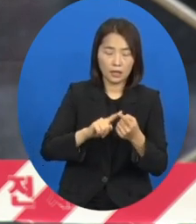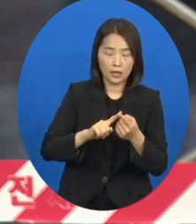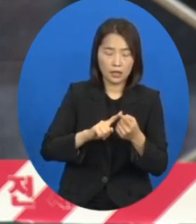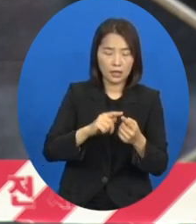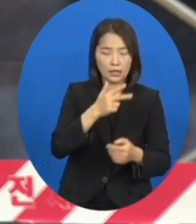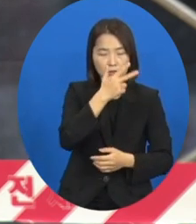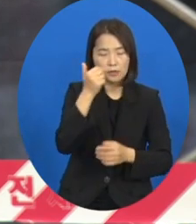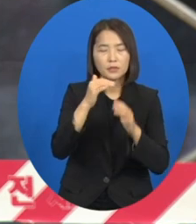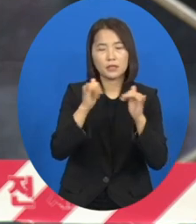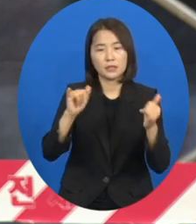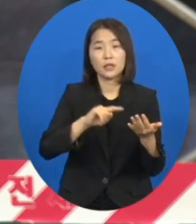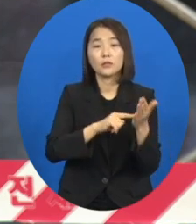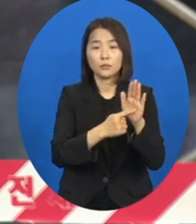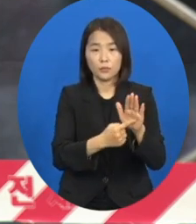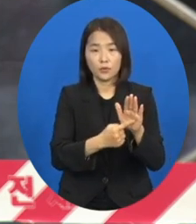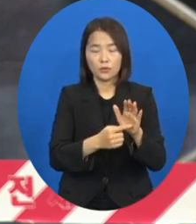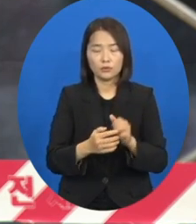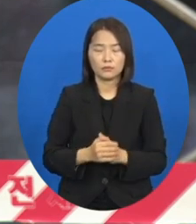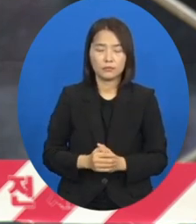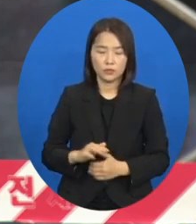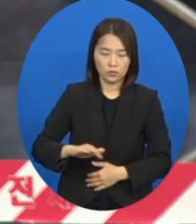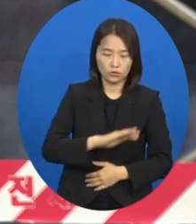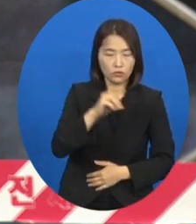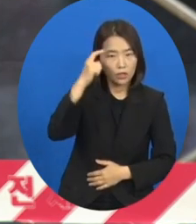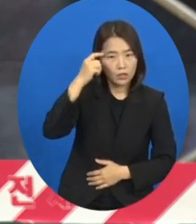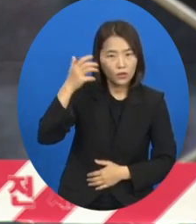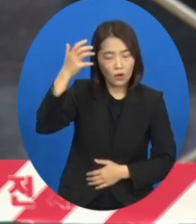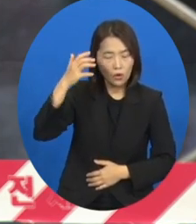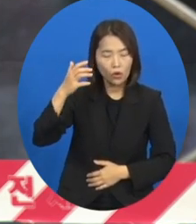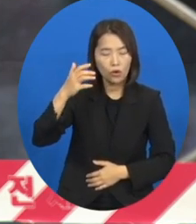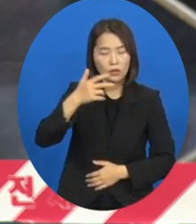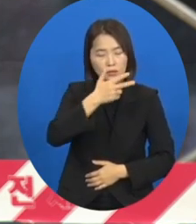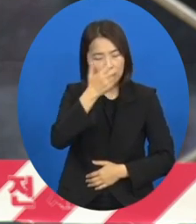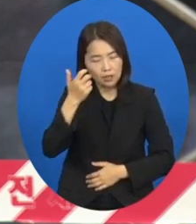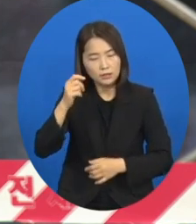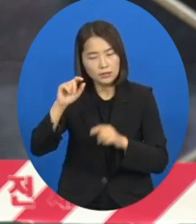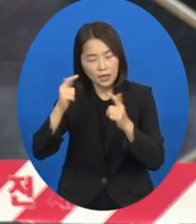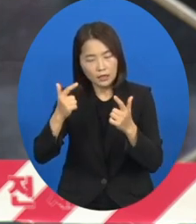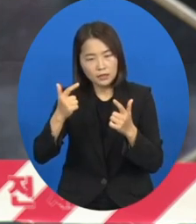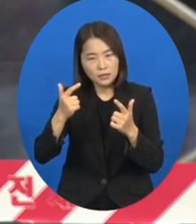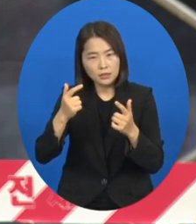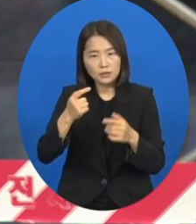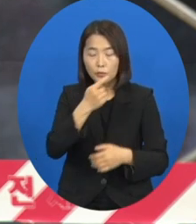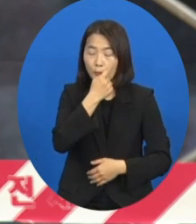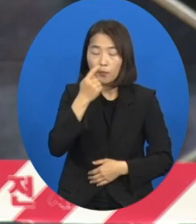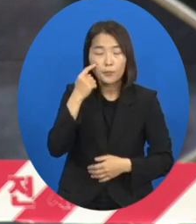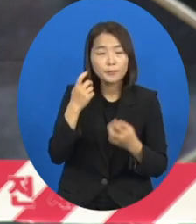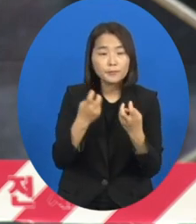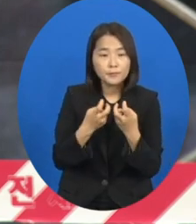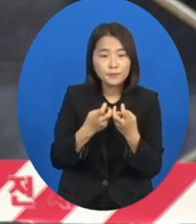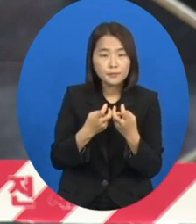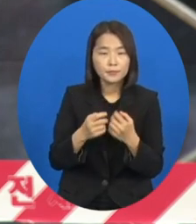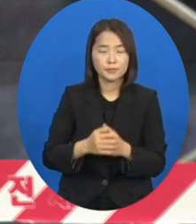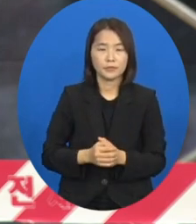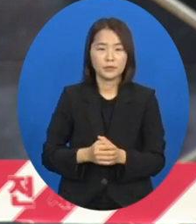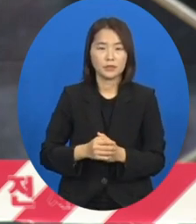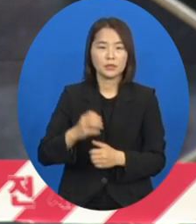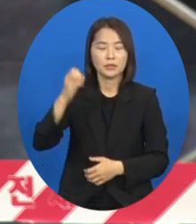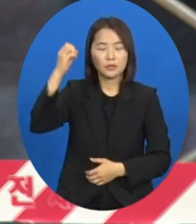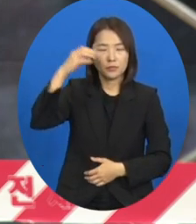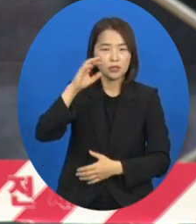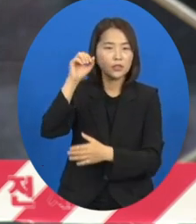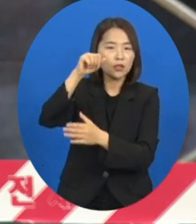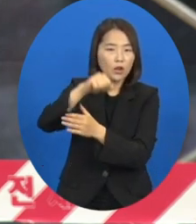있습니다. 그렇다면 우리의 영혼이 잠들어 있는지 아닌지를 어떻게 알 수 있나요? 오늘 구절 말씀해 보니까 빛의